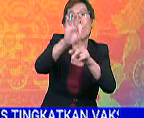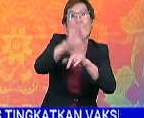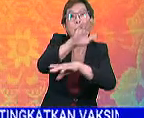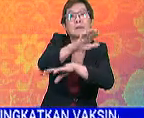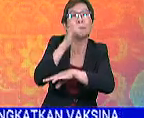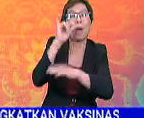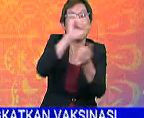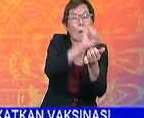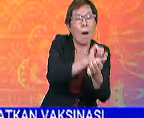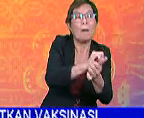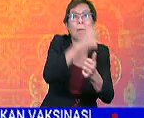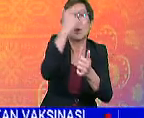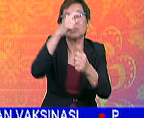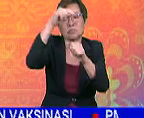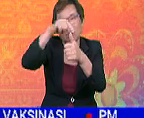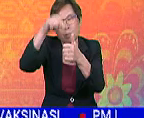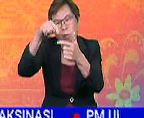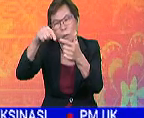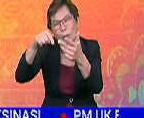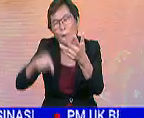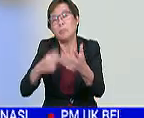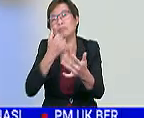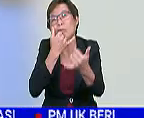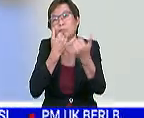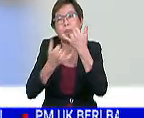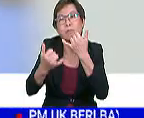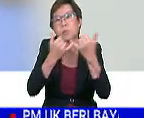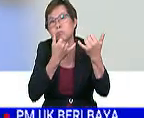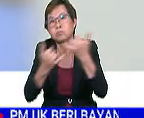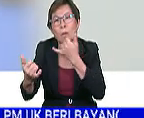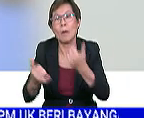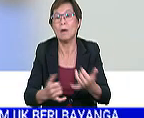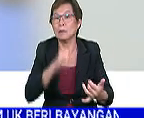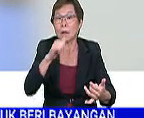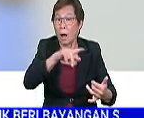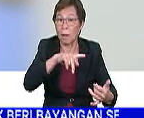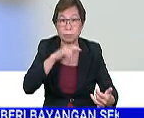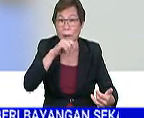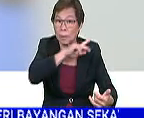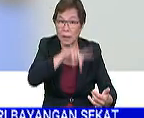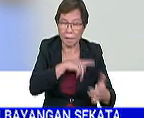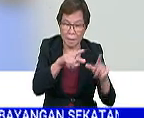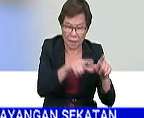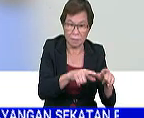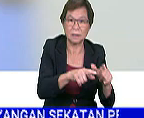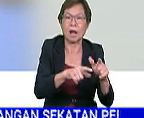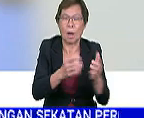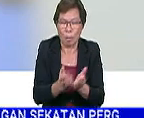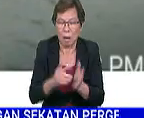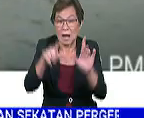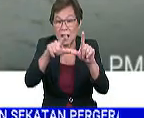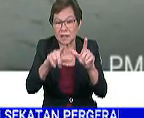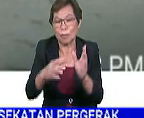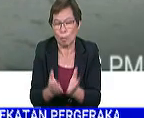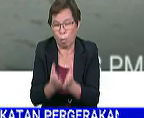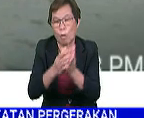dibuat atas pelbagai kesalahan antaranya tidak memiliki lesen lesen bot tamat tempoh serta tidak